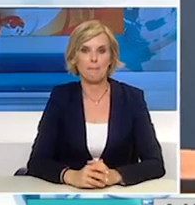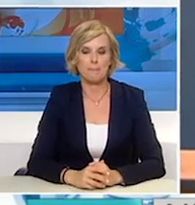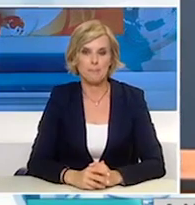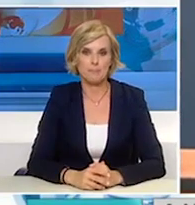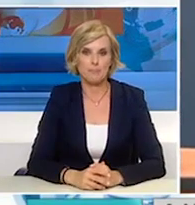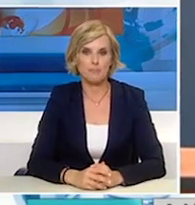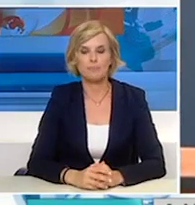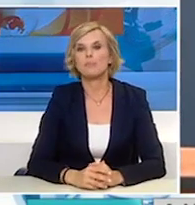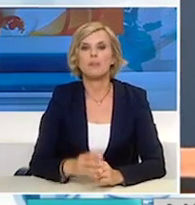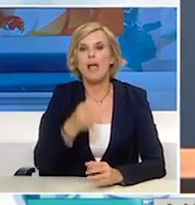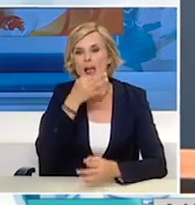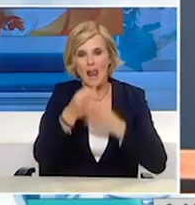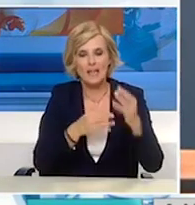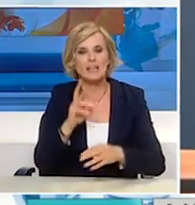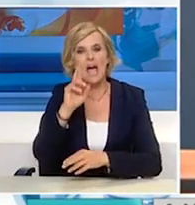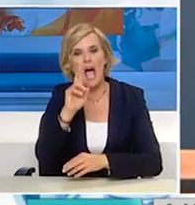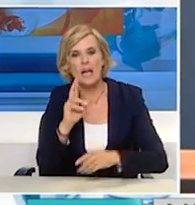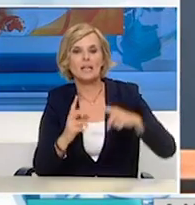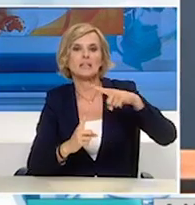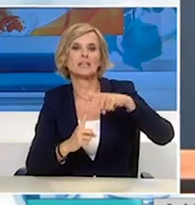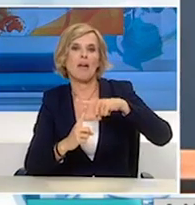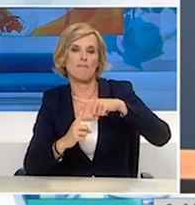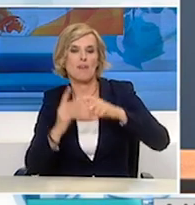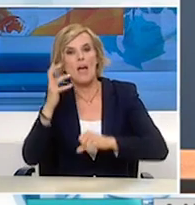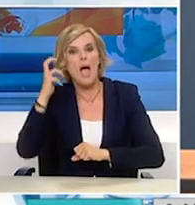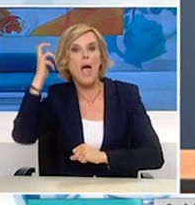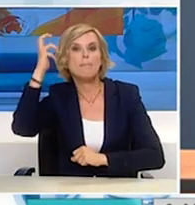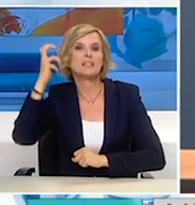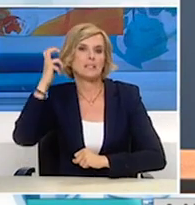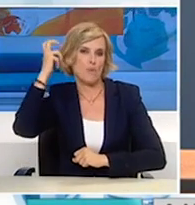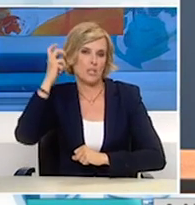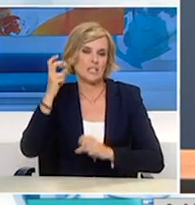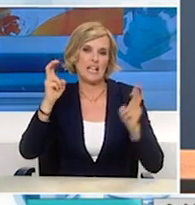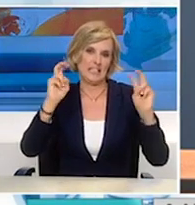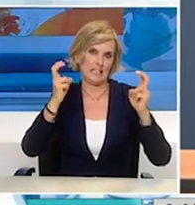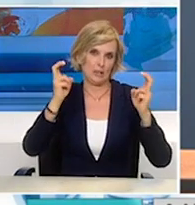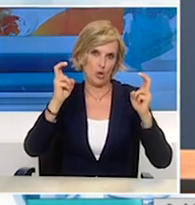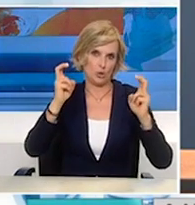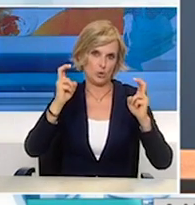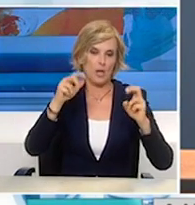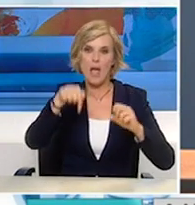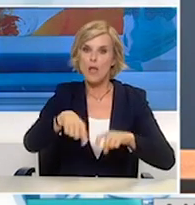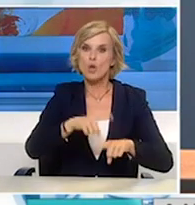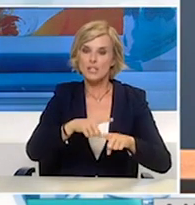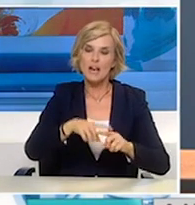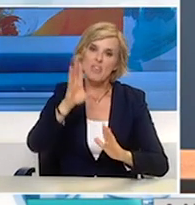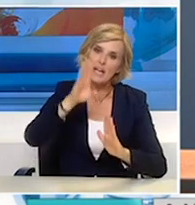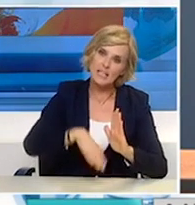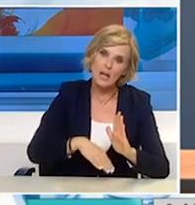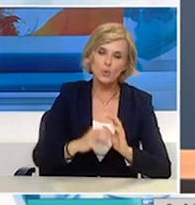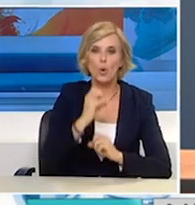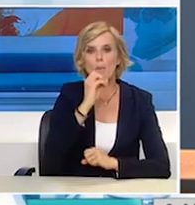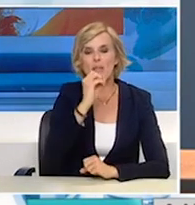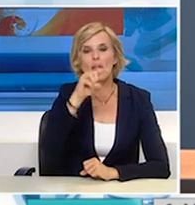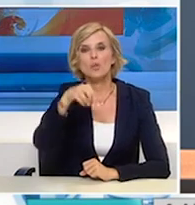στην επιστημονική γλώσσα. Είναι αυτή τη στιγμή αρκετά κάτω από το 1, είναι εκεί γύρω κοντά στο